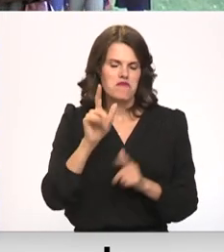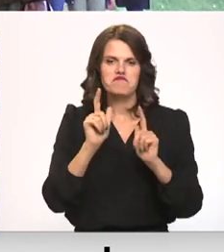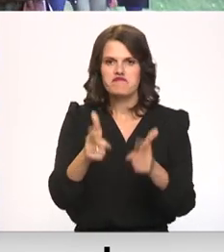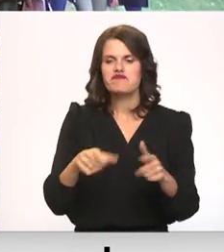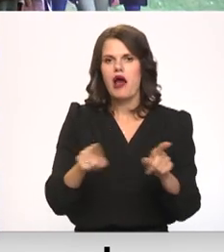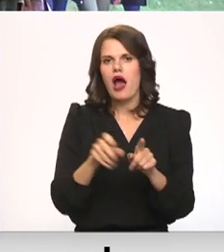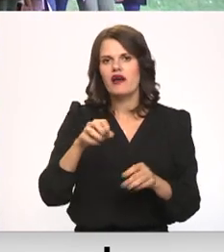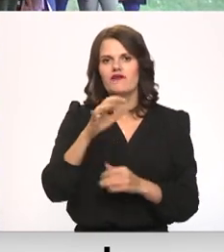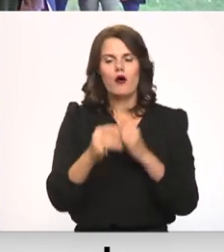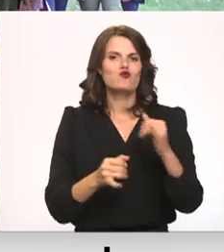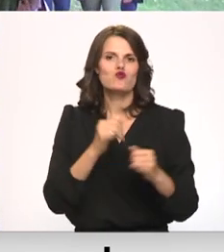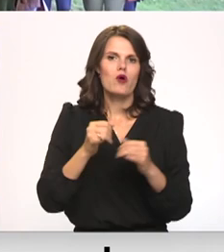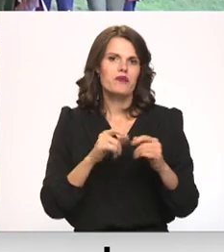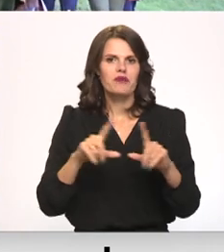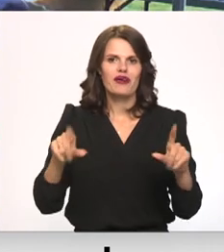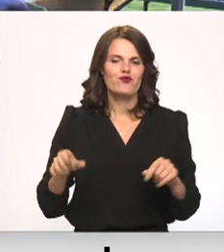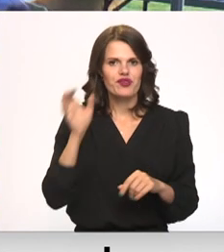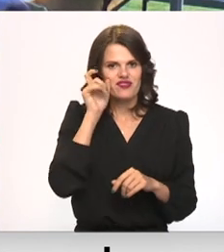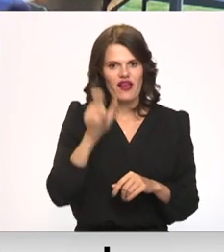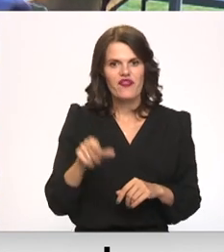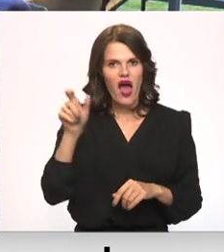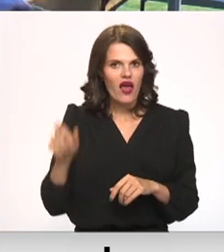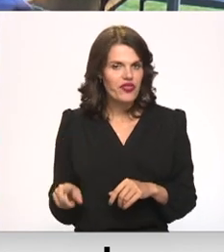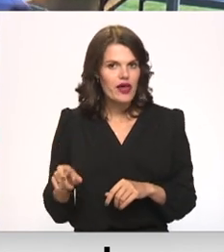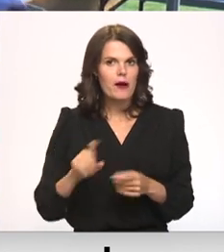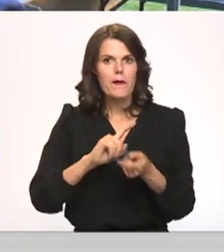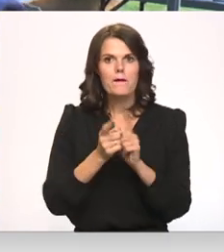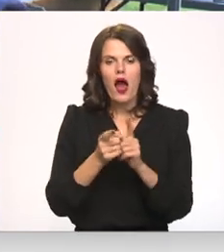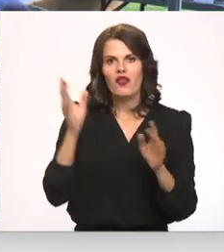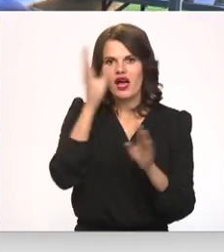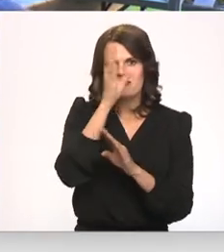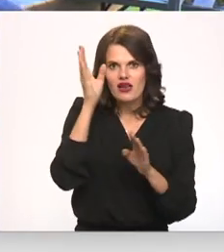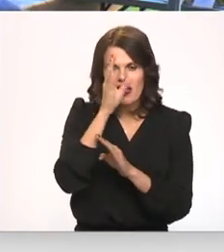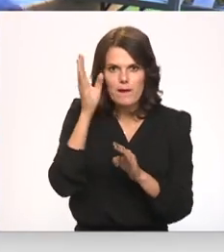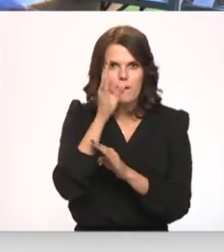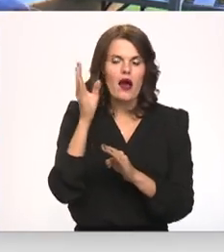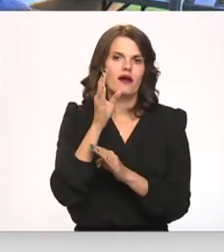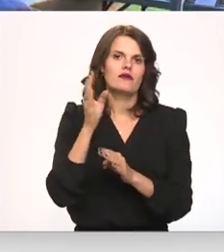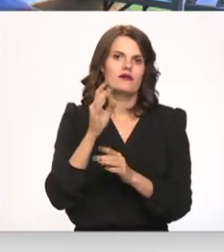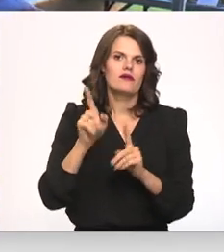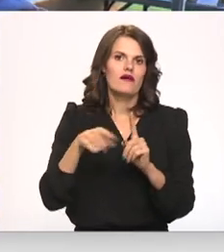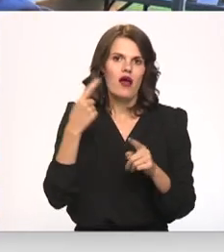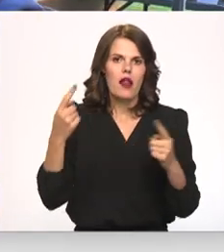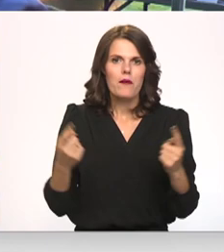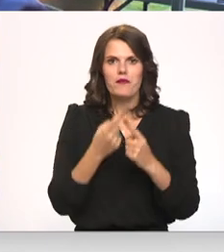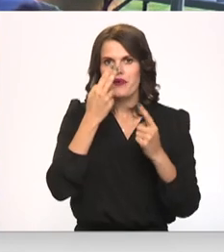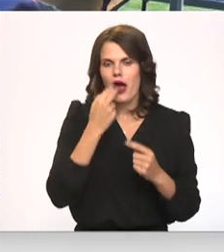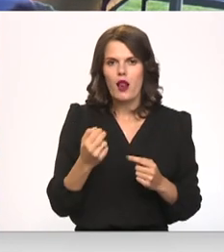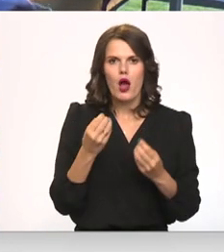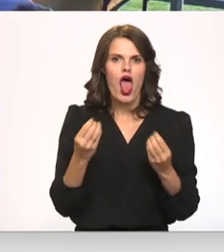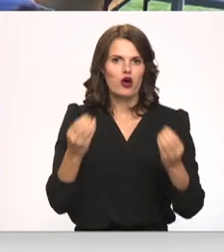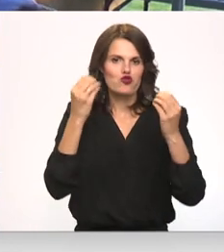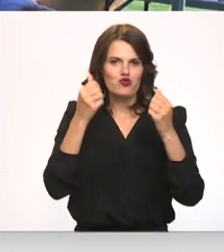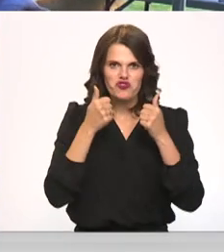arī Dārzkopības institūta zinātnieki. Jo mainās mums klimats, ar vienu pielāgojas ekskluzīvas